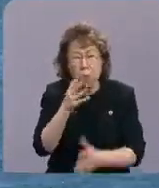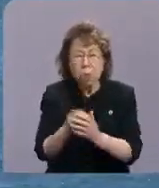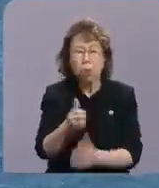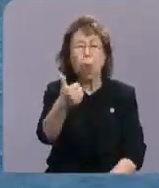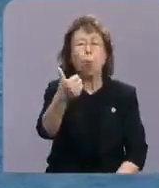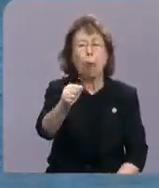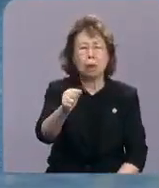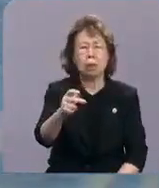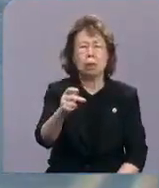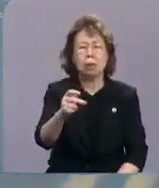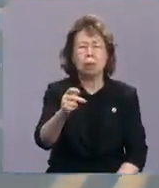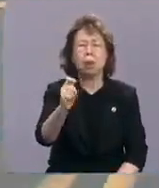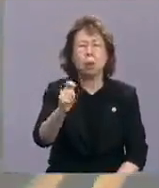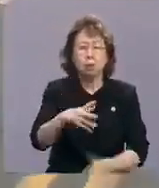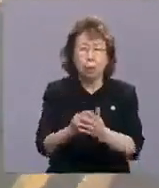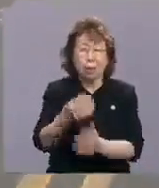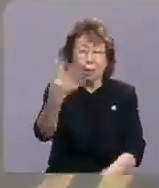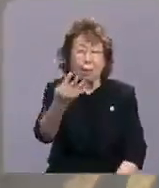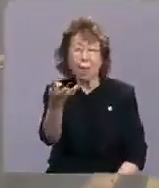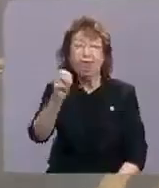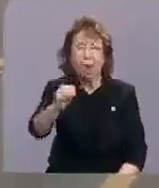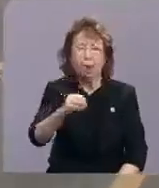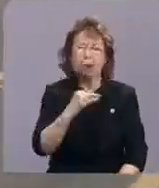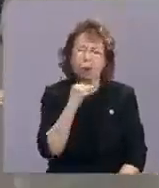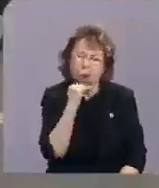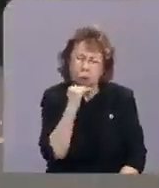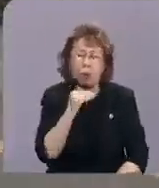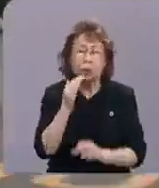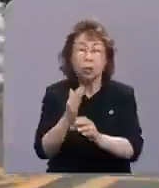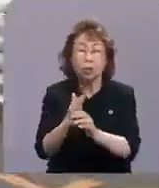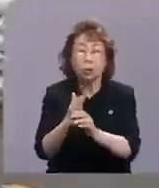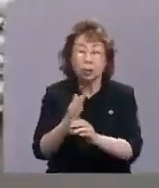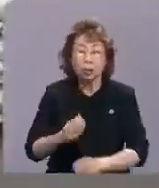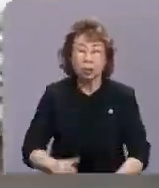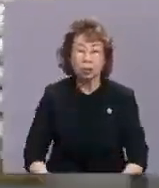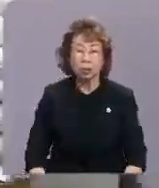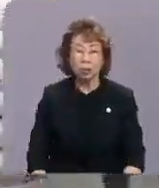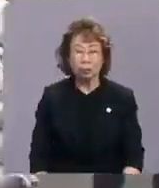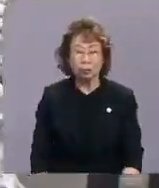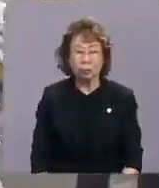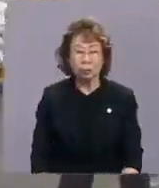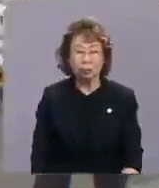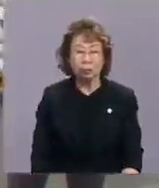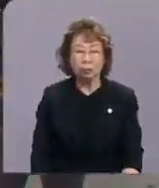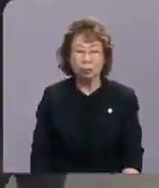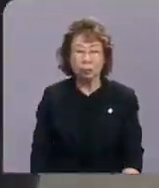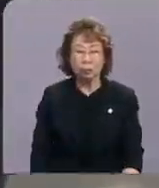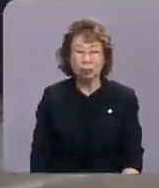5만여 톤, 시가 4천억 원에 이릅니다. KBS 뉴스 최재훈입니다.